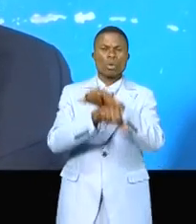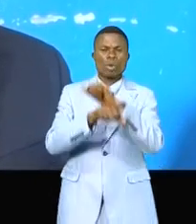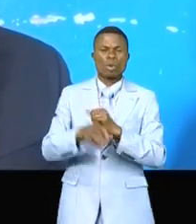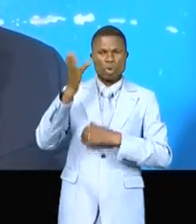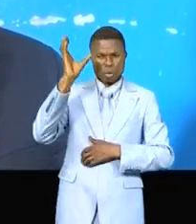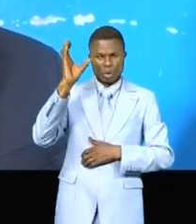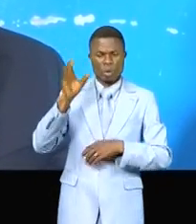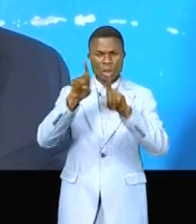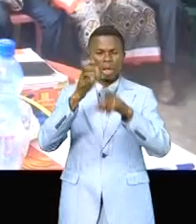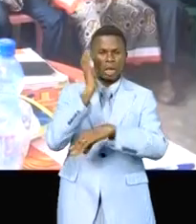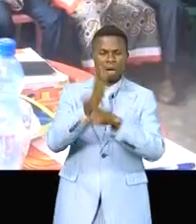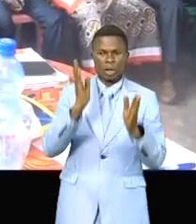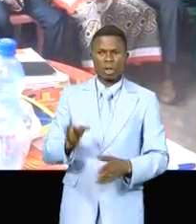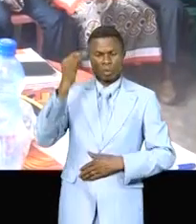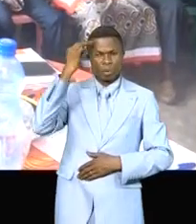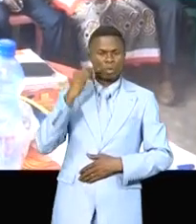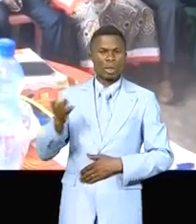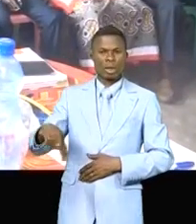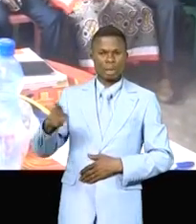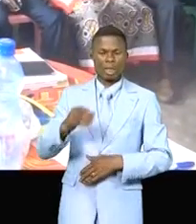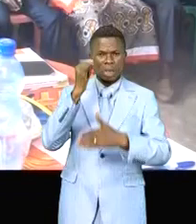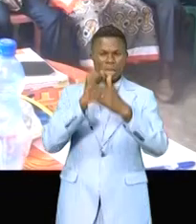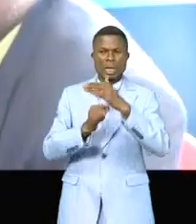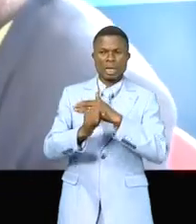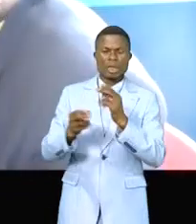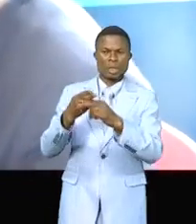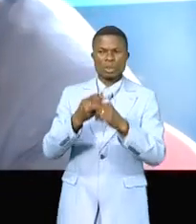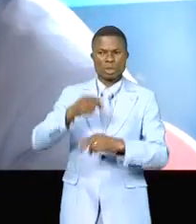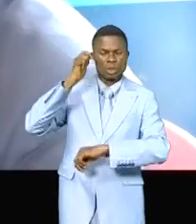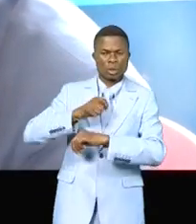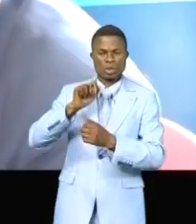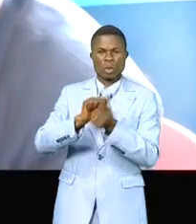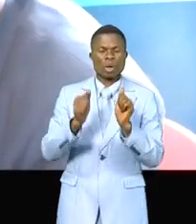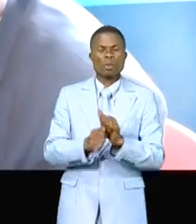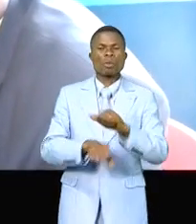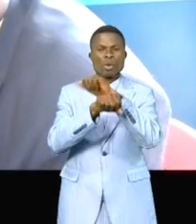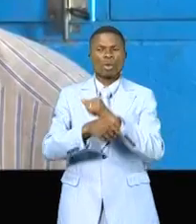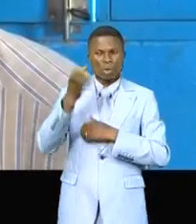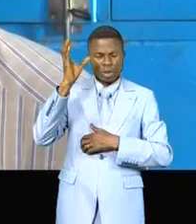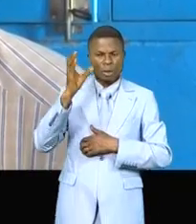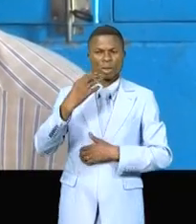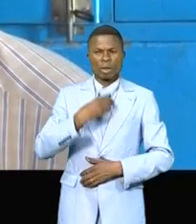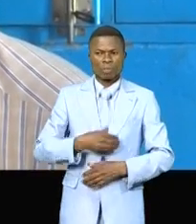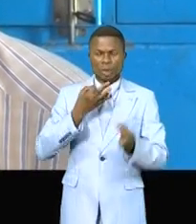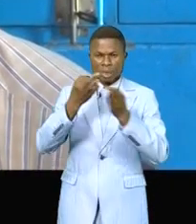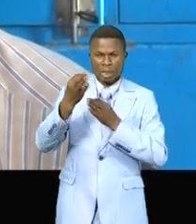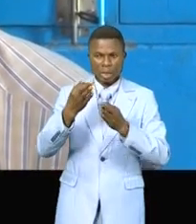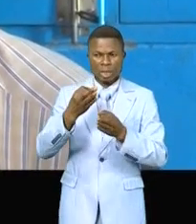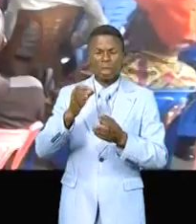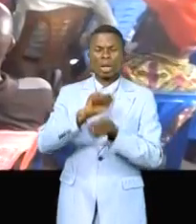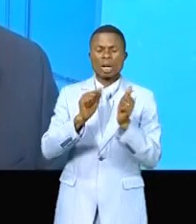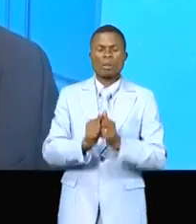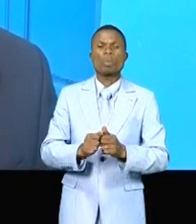Mafuta, et les conseillers du ministre provincial de l'Intérieur, Sécurité, Justice et Affaires coutumières, Maître Mazoua, expliquent la portée de